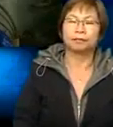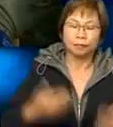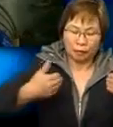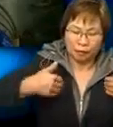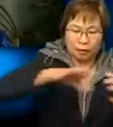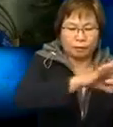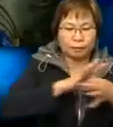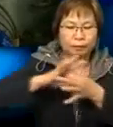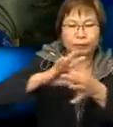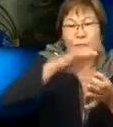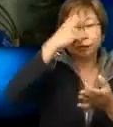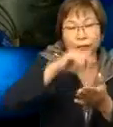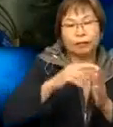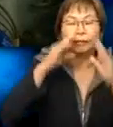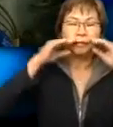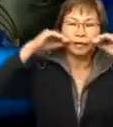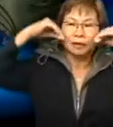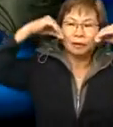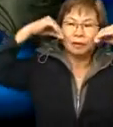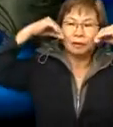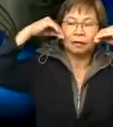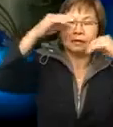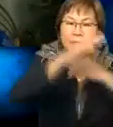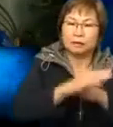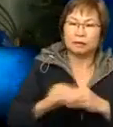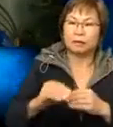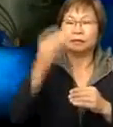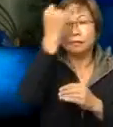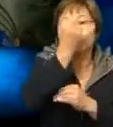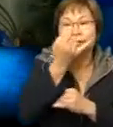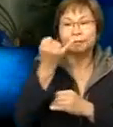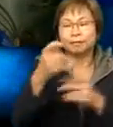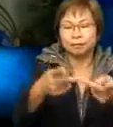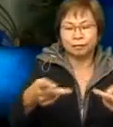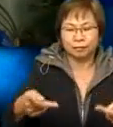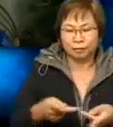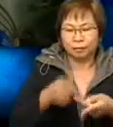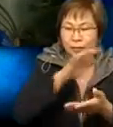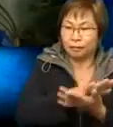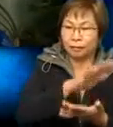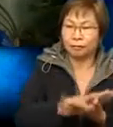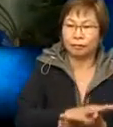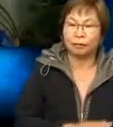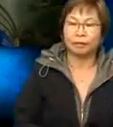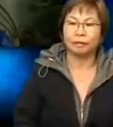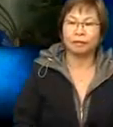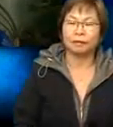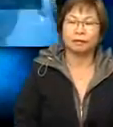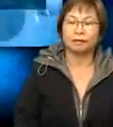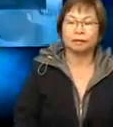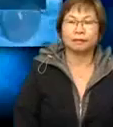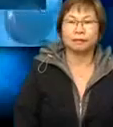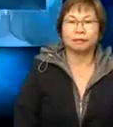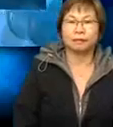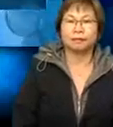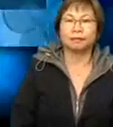mengadakan gotong royong untuk menceriakan dan mengindahkan kawasan sekolah.